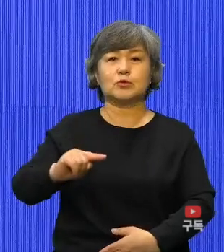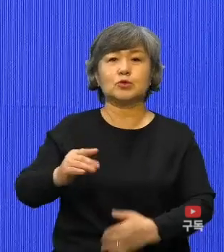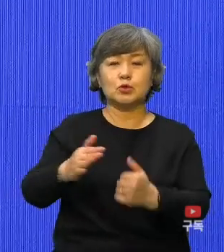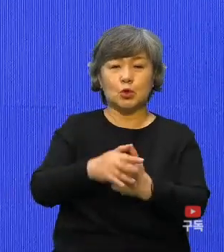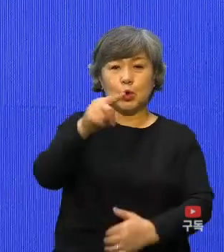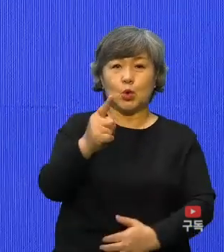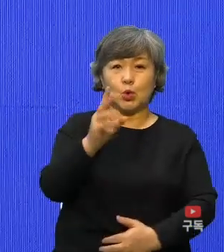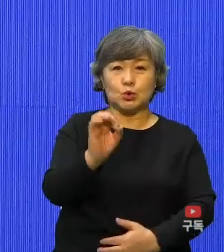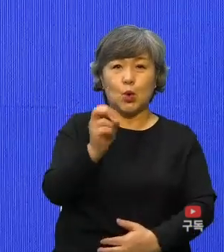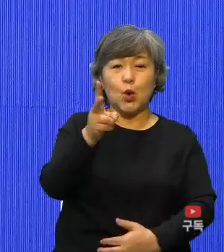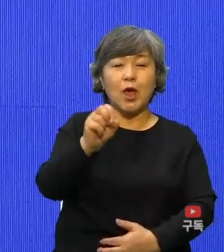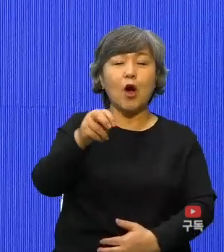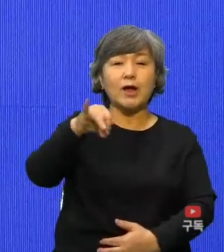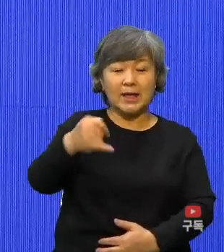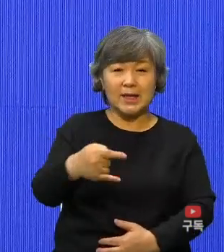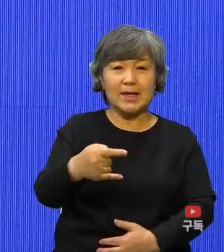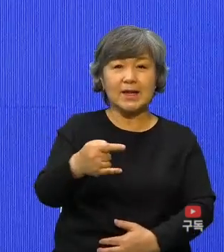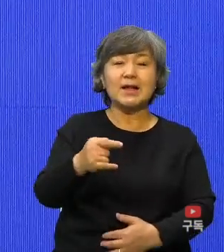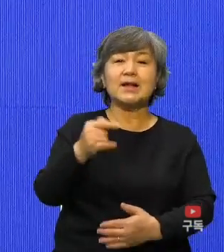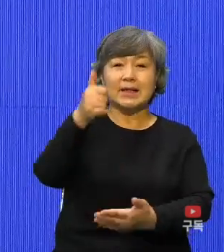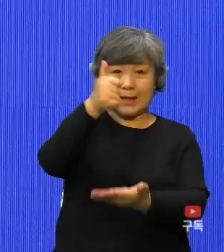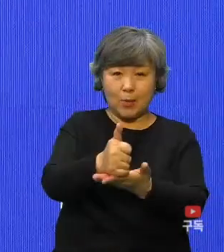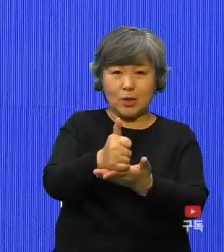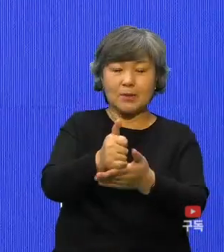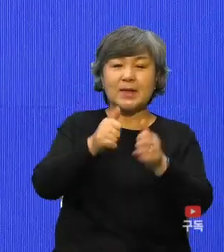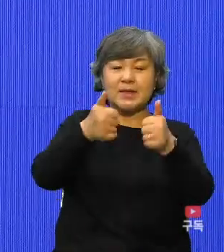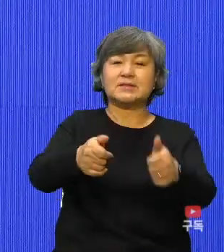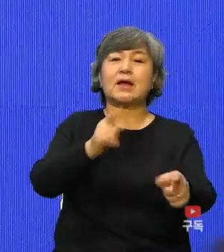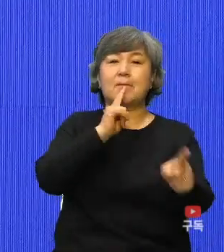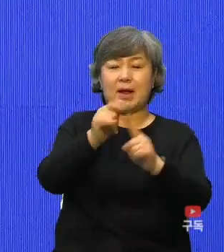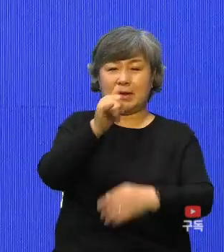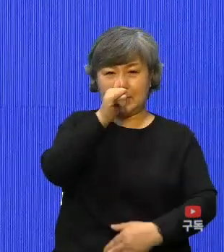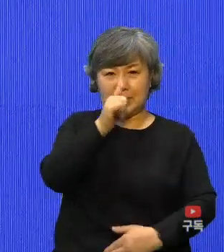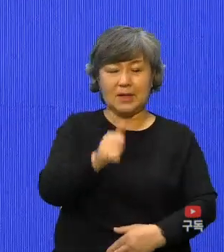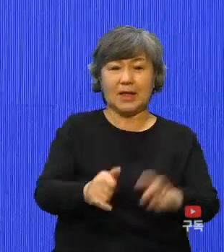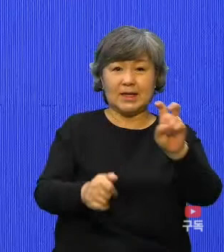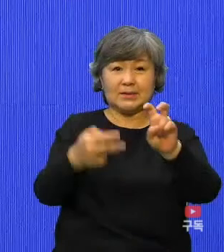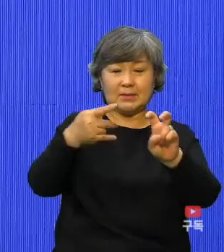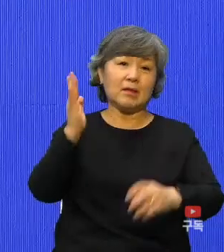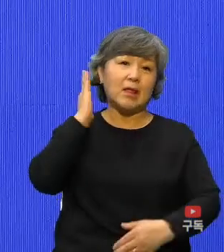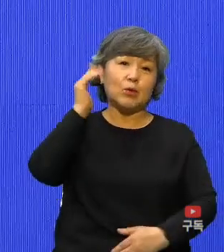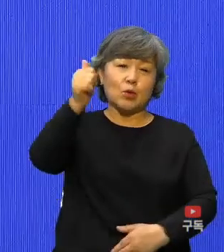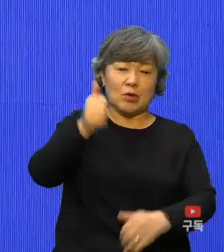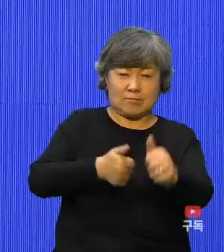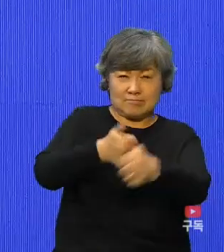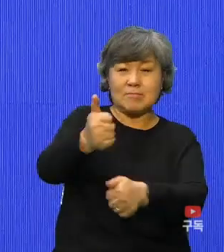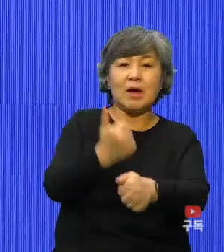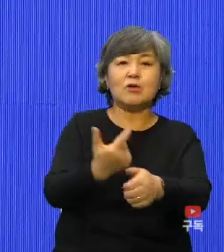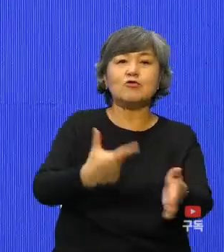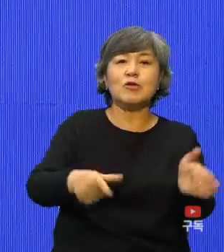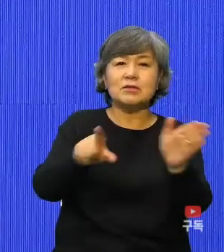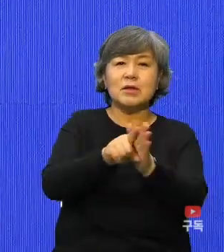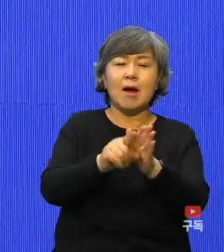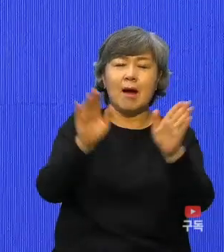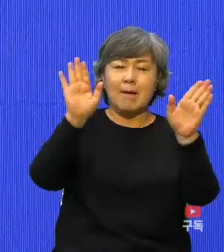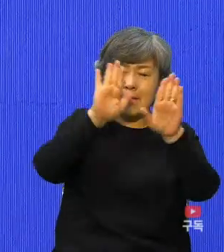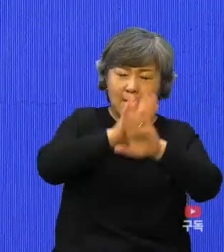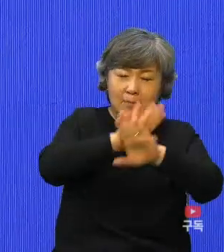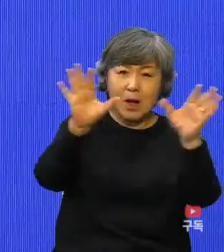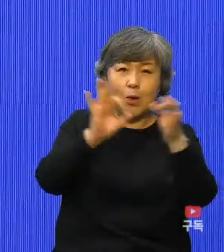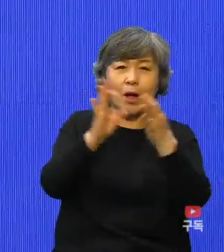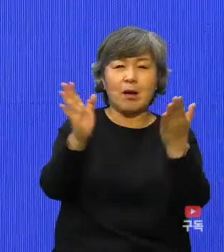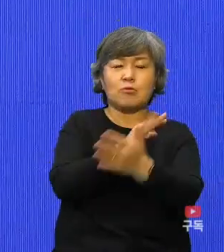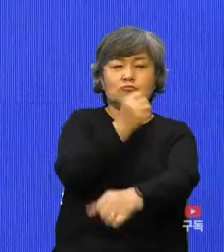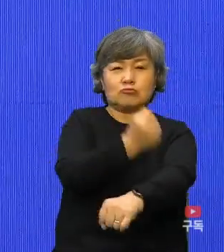송영길 당대표님의 인사 말씀을 듣도록 하겠습니다. 송영길 대표님은 제20대 대통령 선거 승리를 위해 불철주야 애쓰고